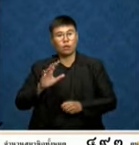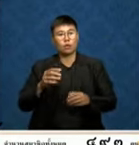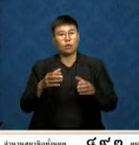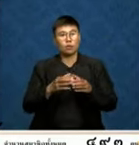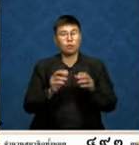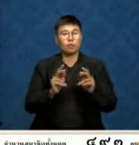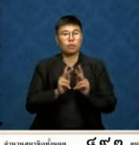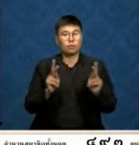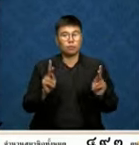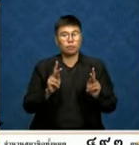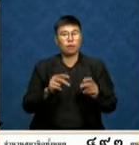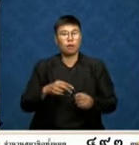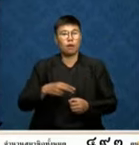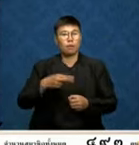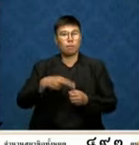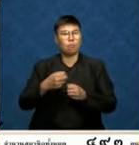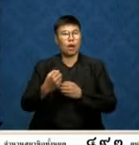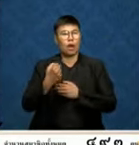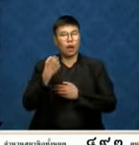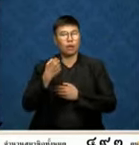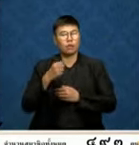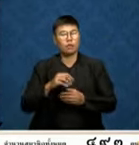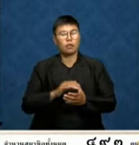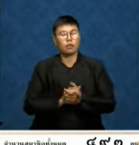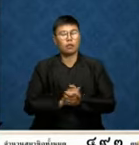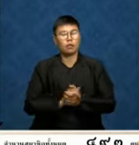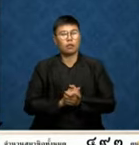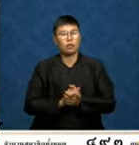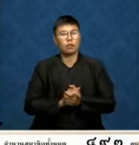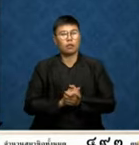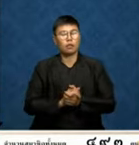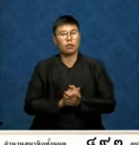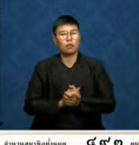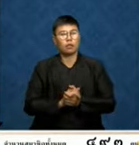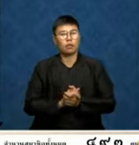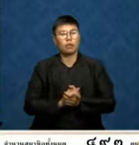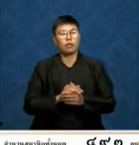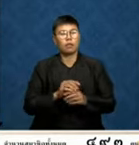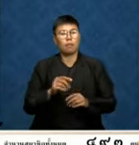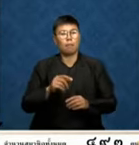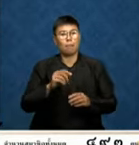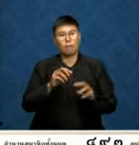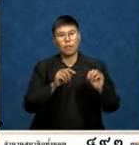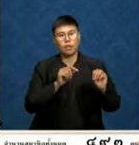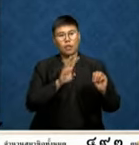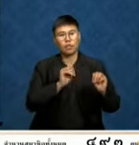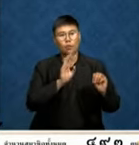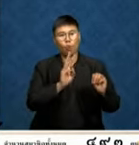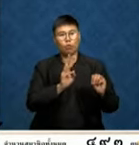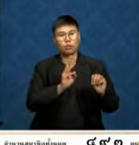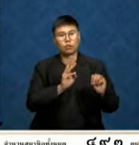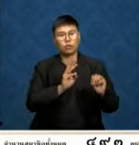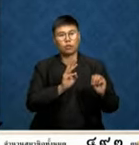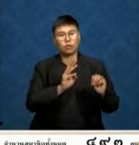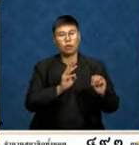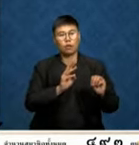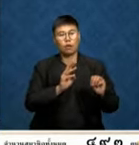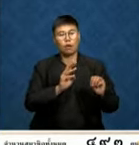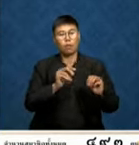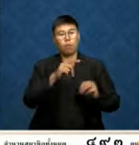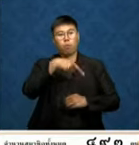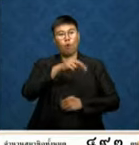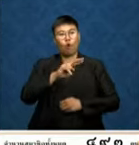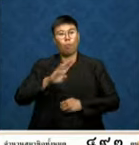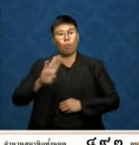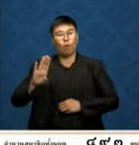กิจกำกับกิจการพลังงานต่อสภาผู้แทนราษฎรเพื่อทราบตามมาตรา46แห่งพระราชบัญญัติ